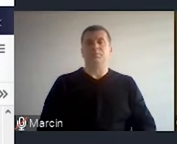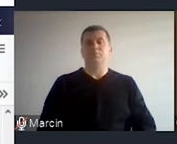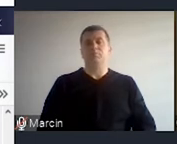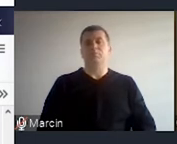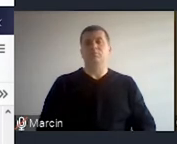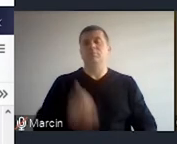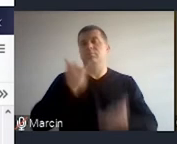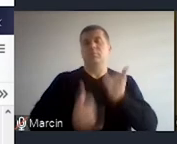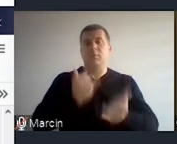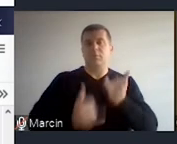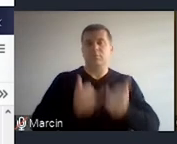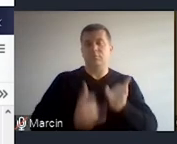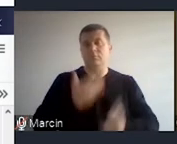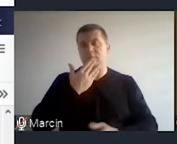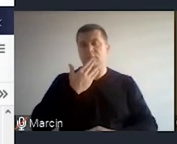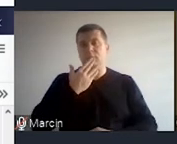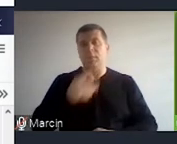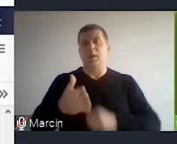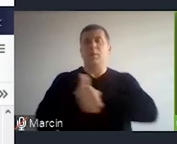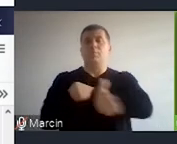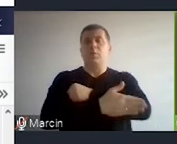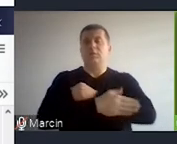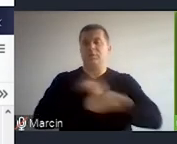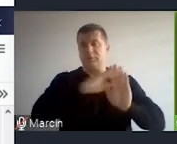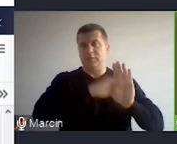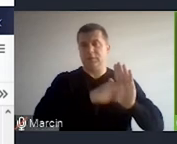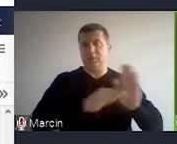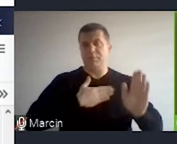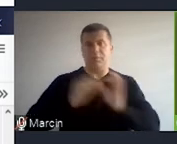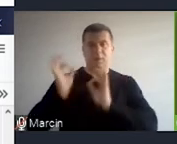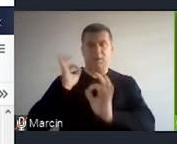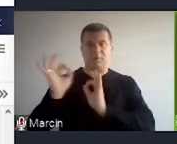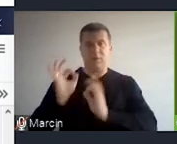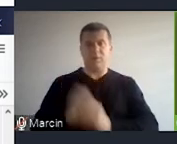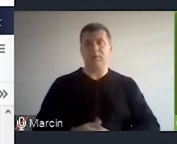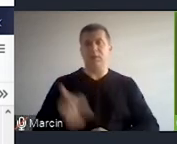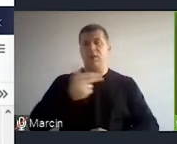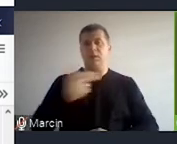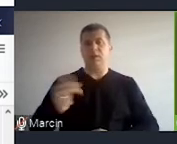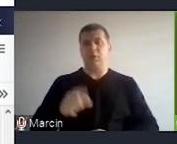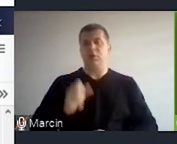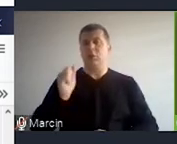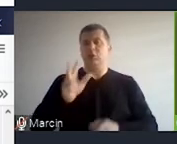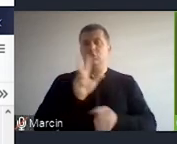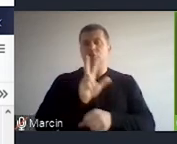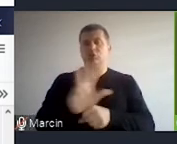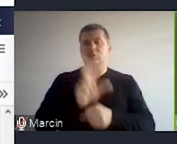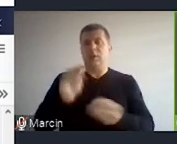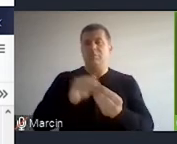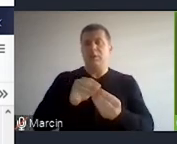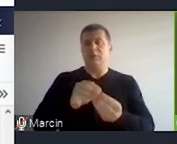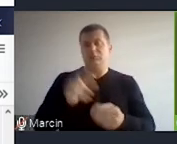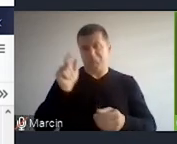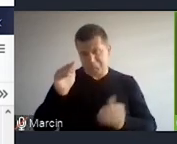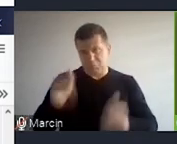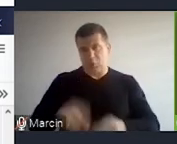Natomiast jeśli chodzi o takie podstawowe zasady, mamy informację na temat tego, że trzynastka również jest